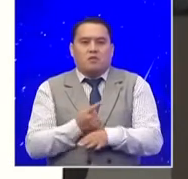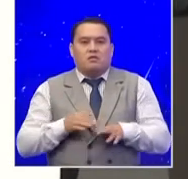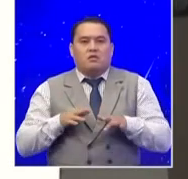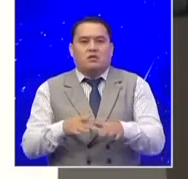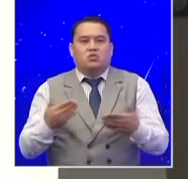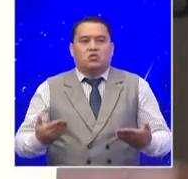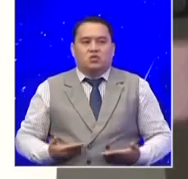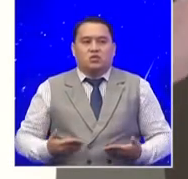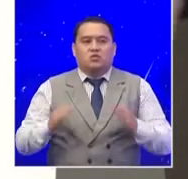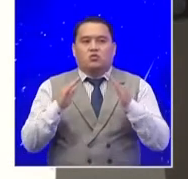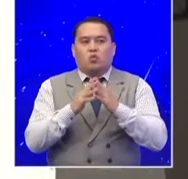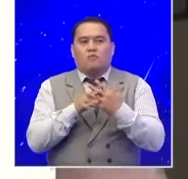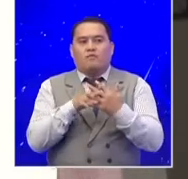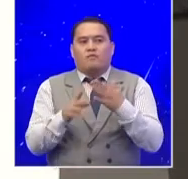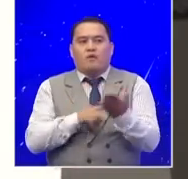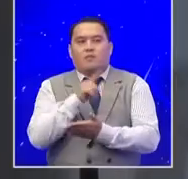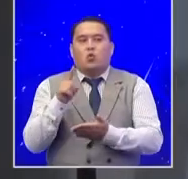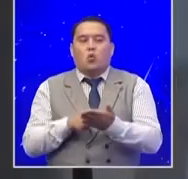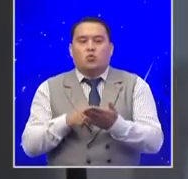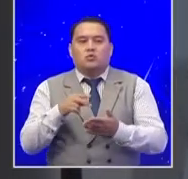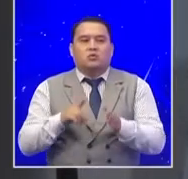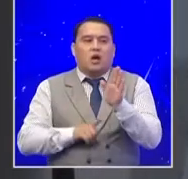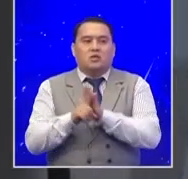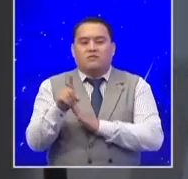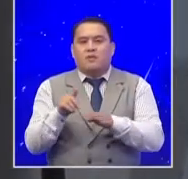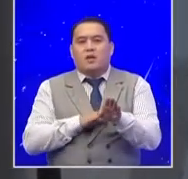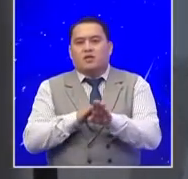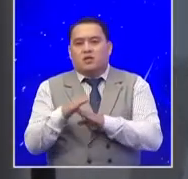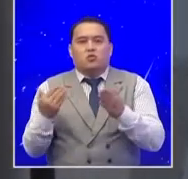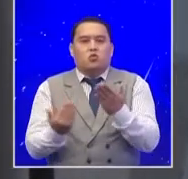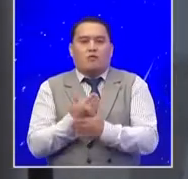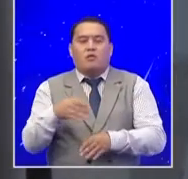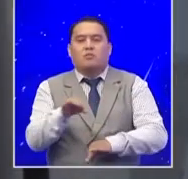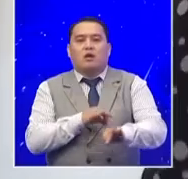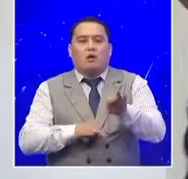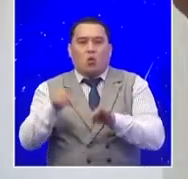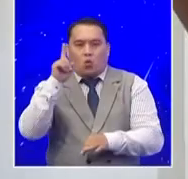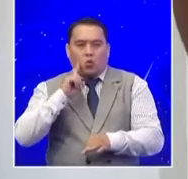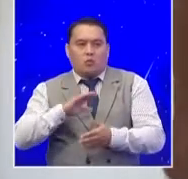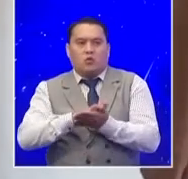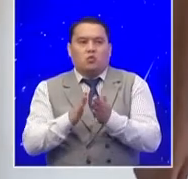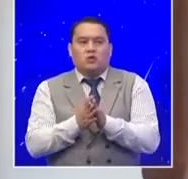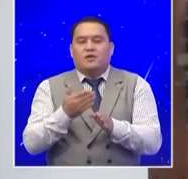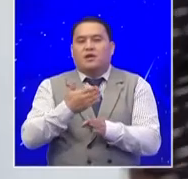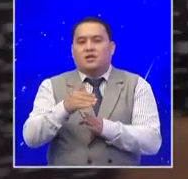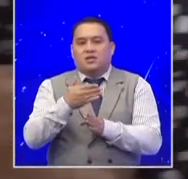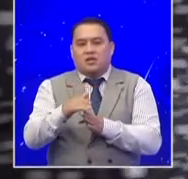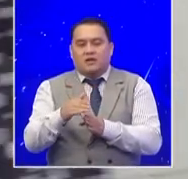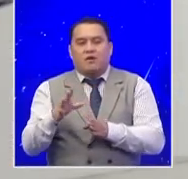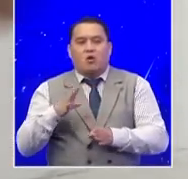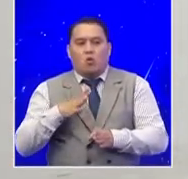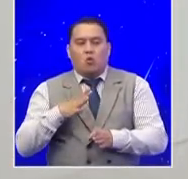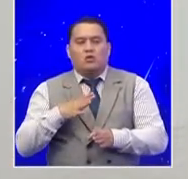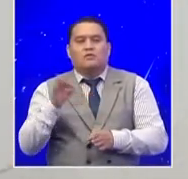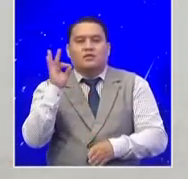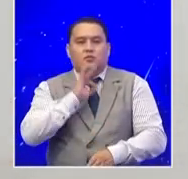стал жилищный вопрос. На удачу в этом году в стране начата реализация нового проекта с удобными условиями кредитования, которой Мульдар